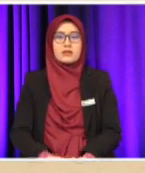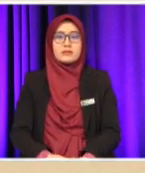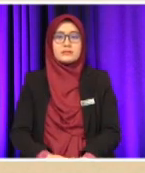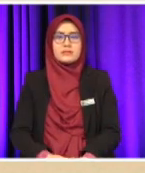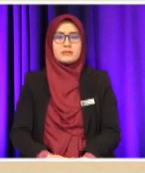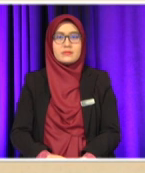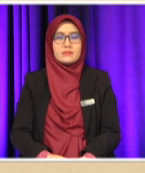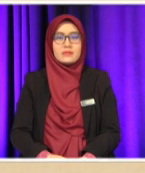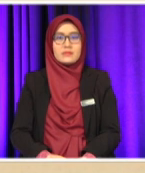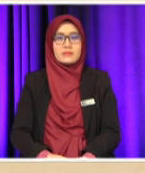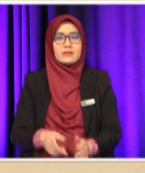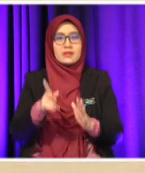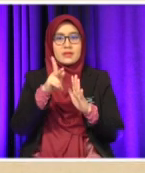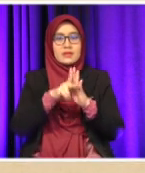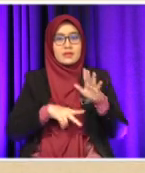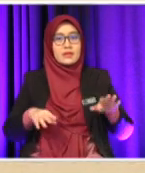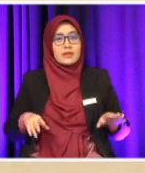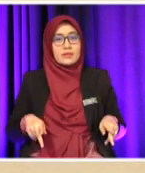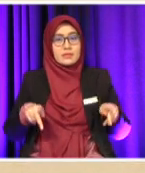keperluan asas tumbuhan